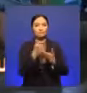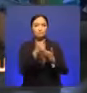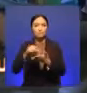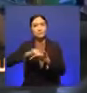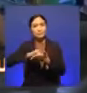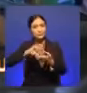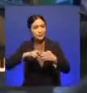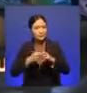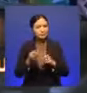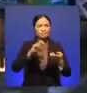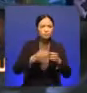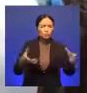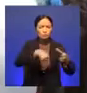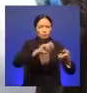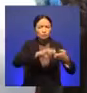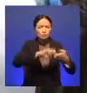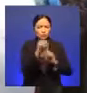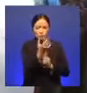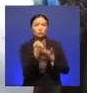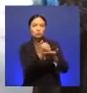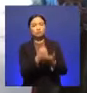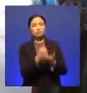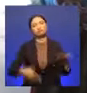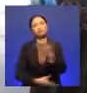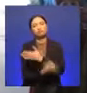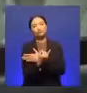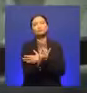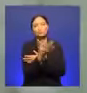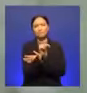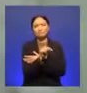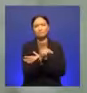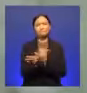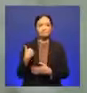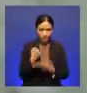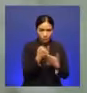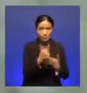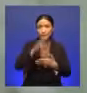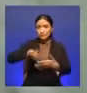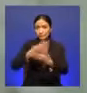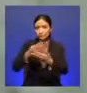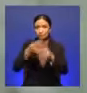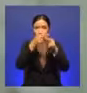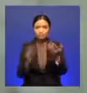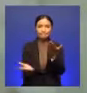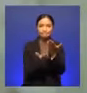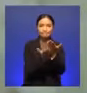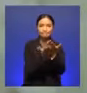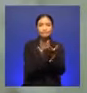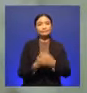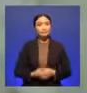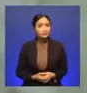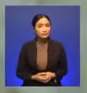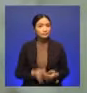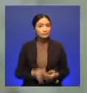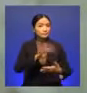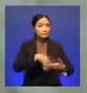ที่มีปัญหามากกว่านะครับซึ่งมักจะเป็นผู้ด้อยโอกาสกว่ามากกว่าแล้วเนี่ยเรายังมีแผนโดยเฉพาะมารองรับนะครับเราเรียกว่าแ